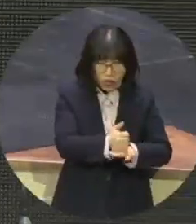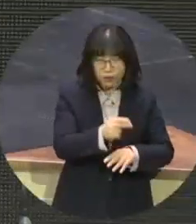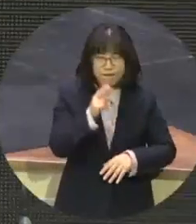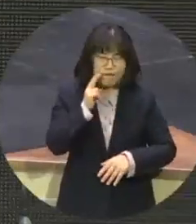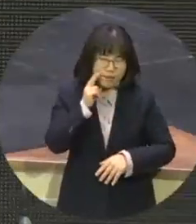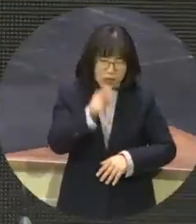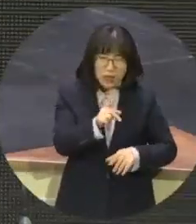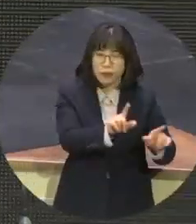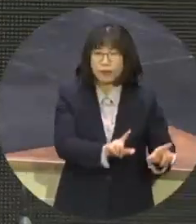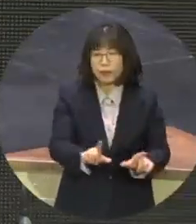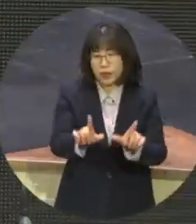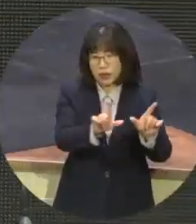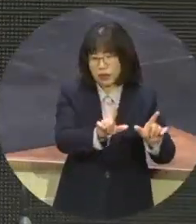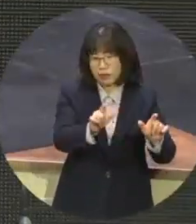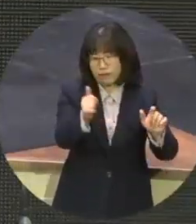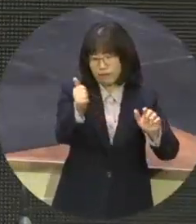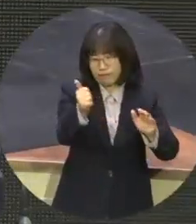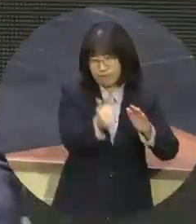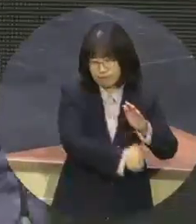이상하지요.